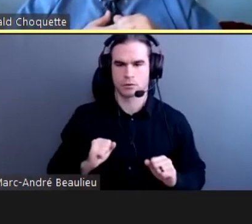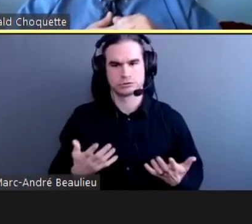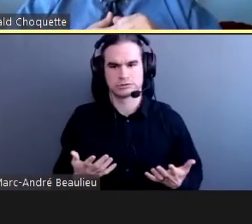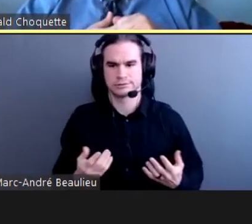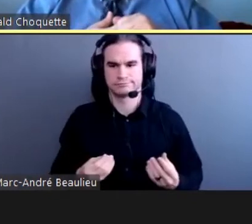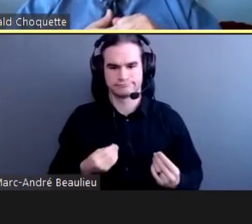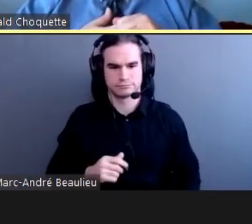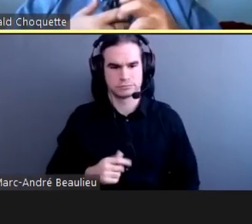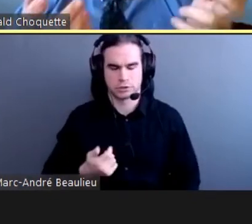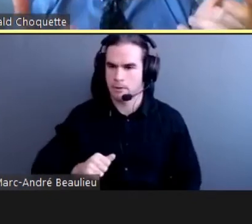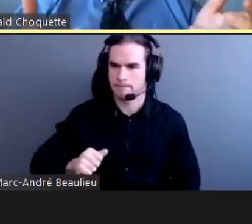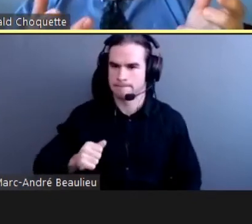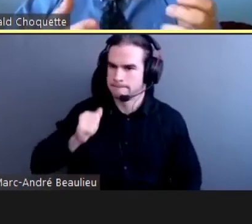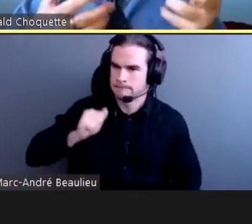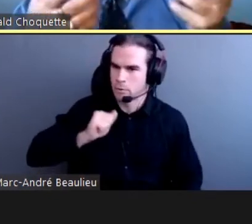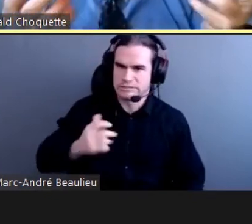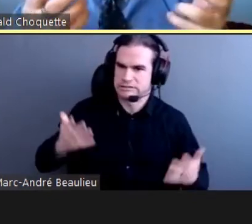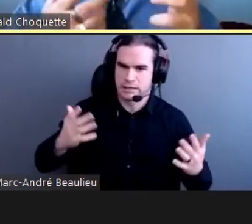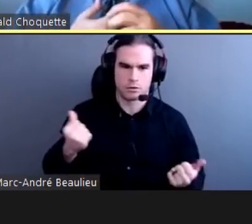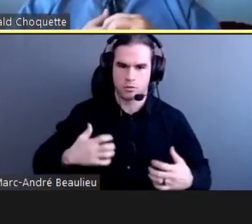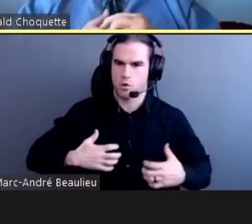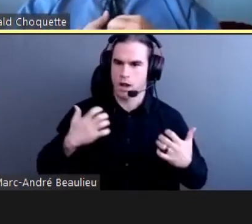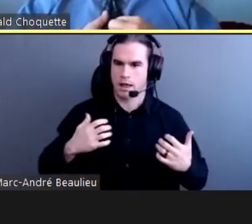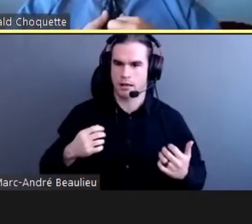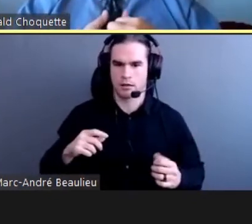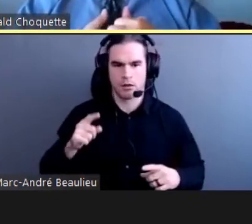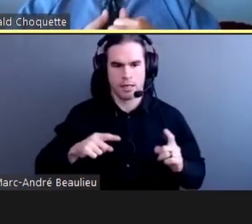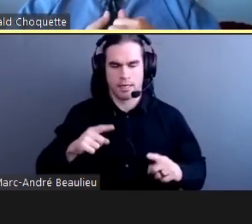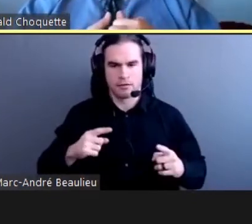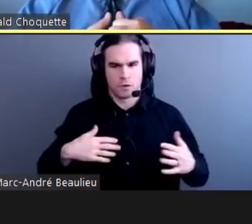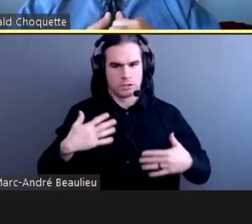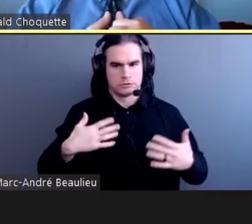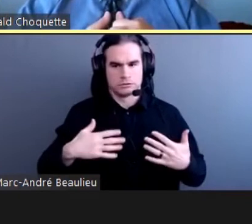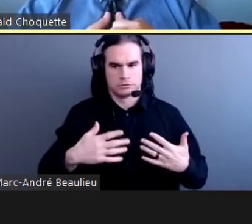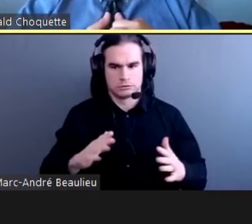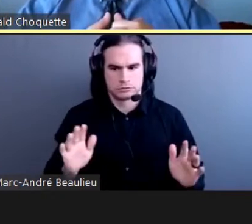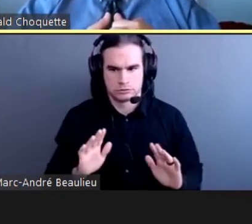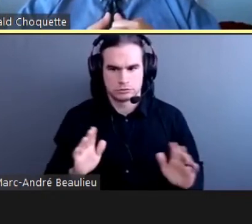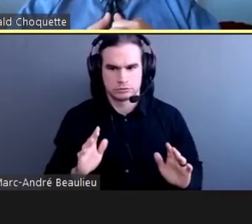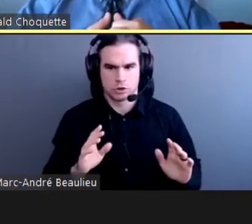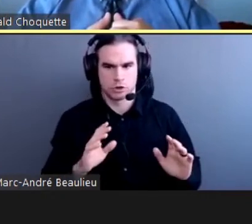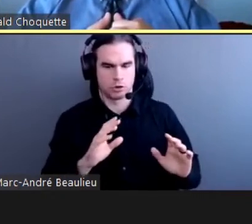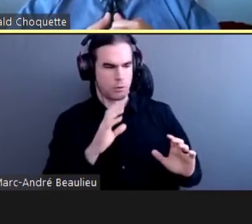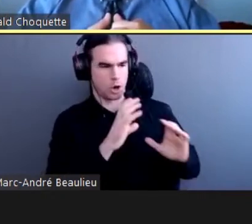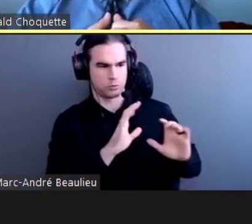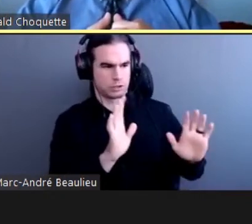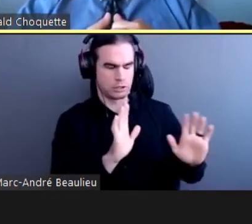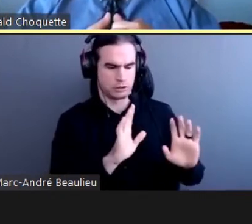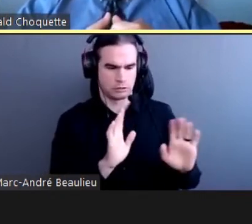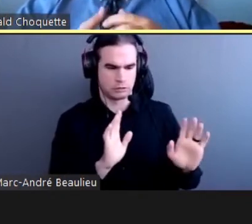causer de l'impatience, de la colère, ou même à un certain point, les personnes vont moins communiquer avec la